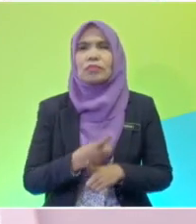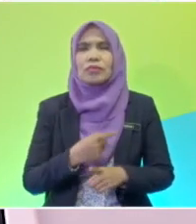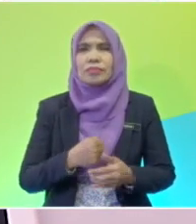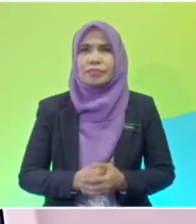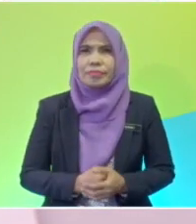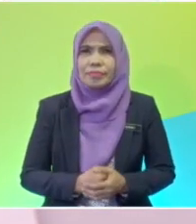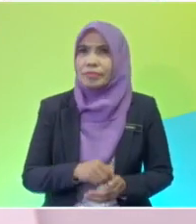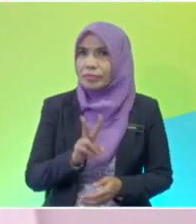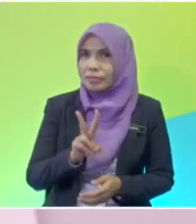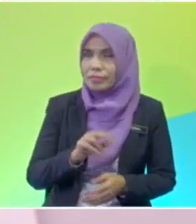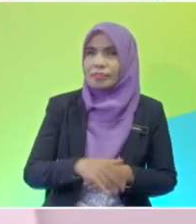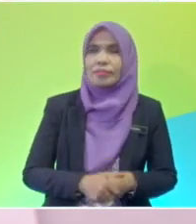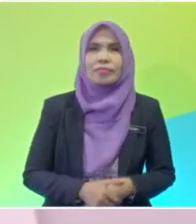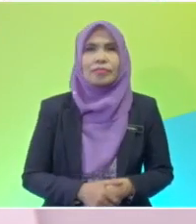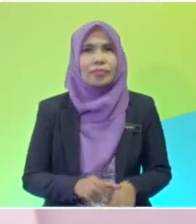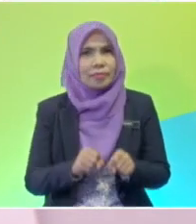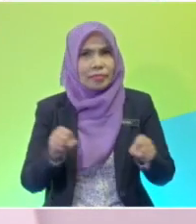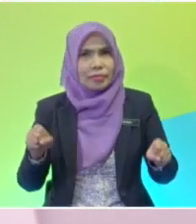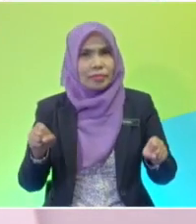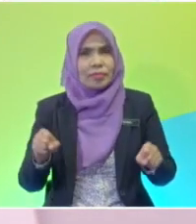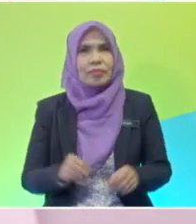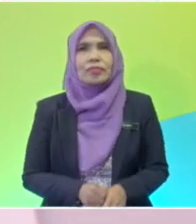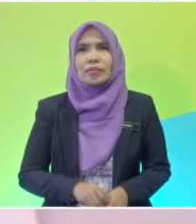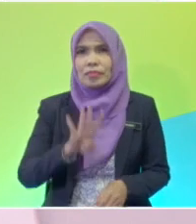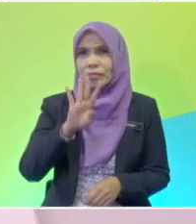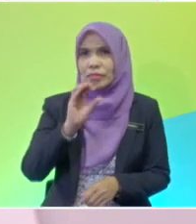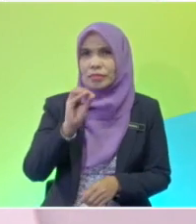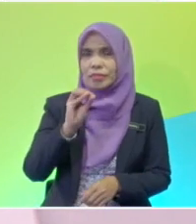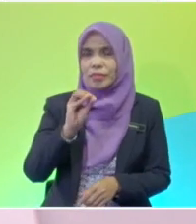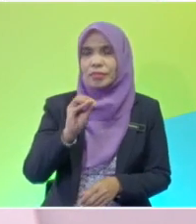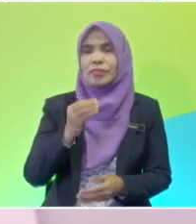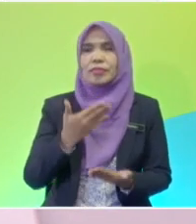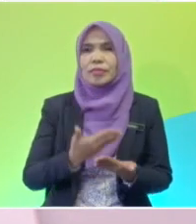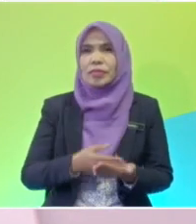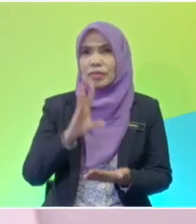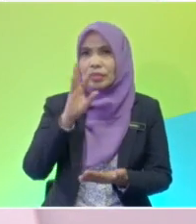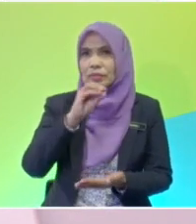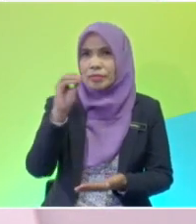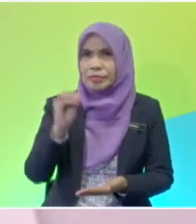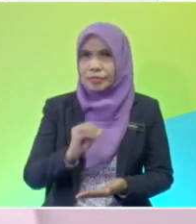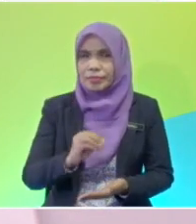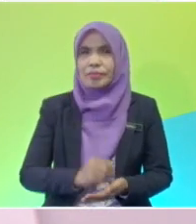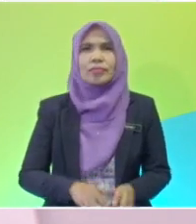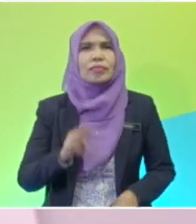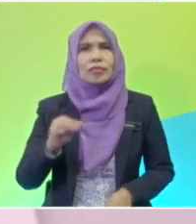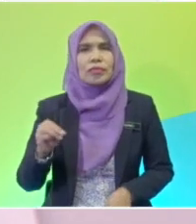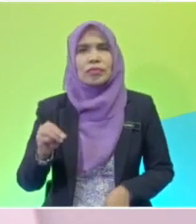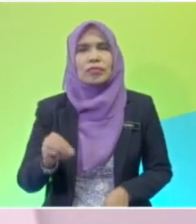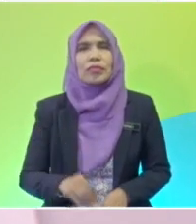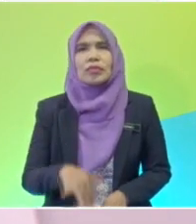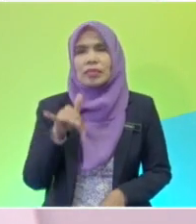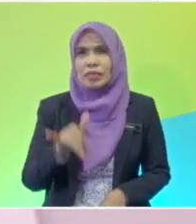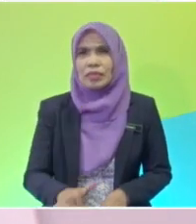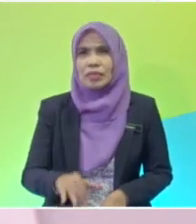keduanya ialah yang sederhana yang mendapat marka antara 40 hingga 60 peraturan yang ini muridnya adalah stabil dari segi